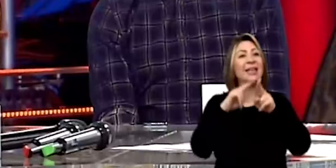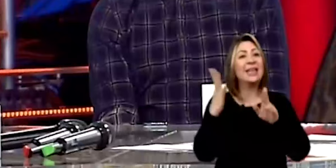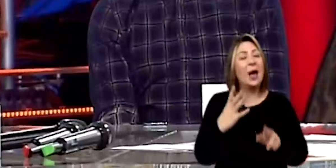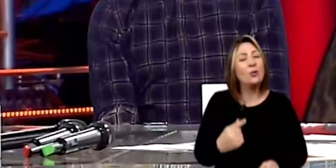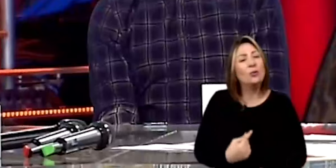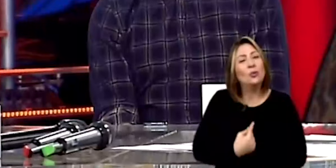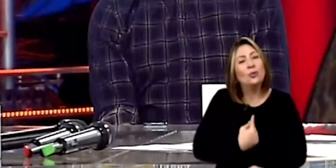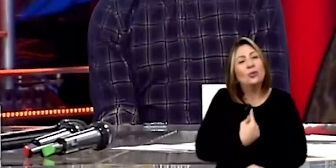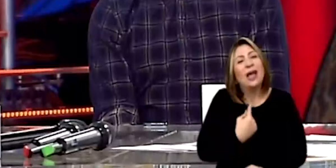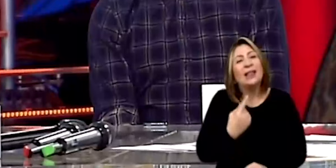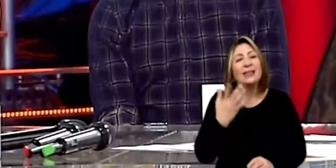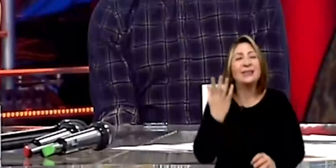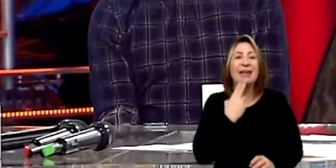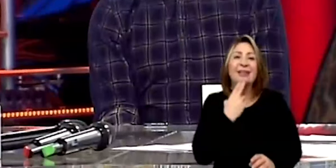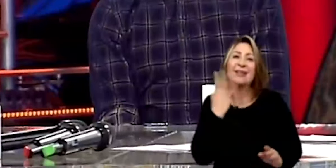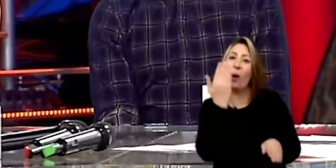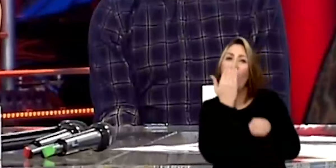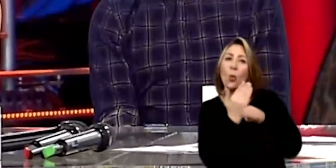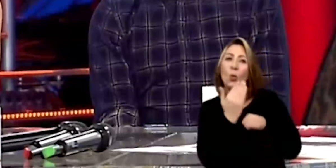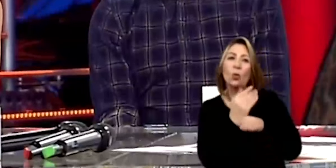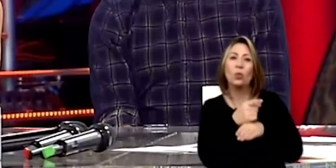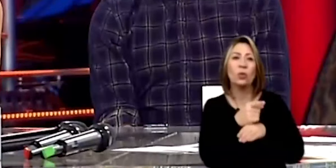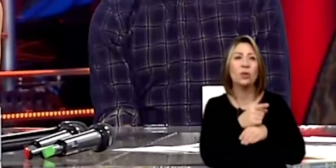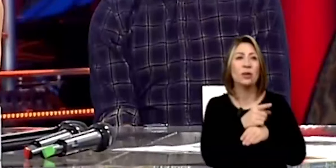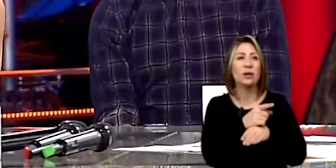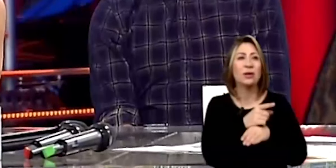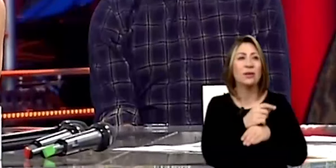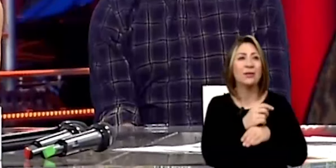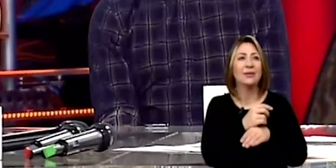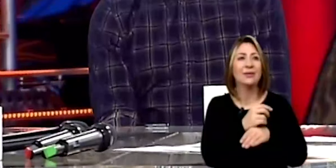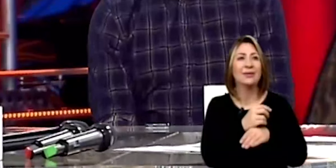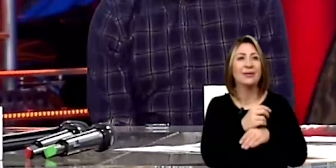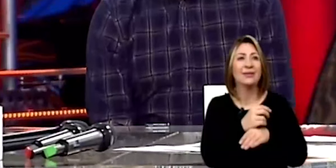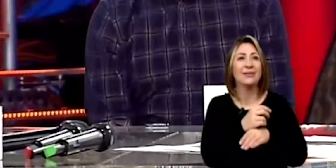için kadına özellikle daha hitap eder.